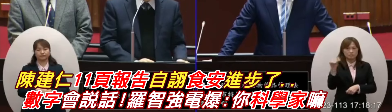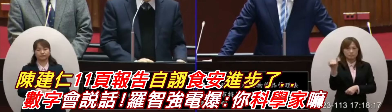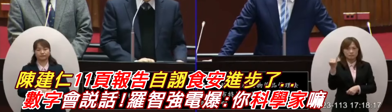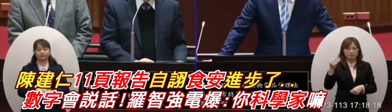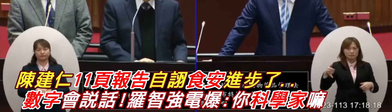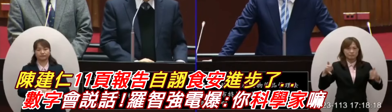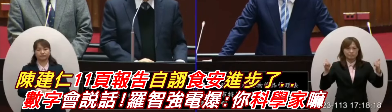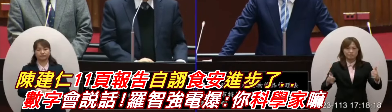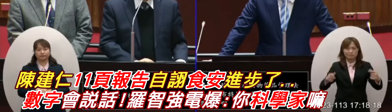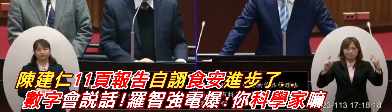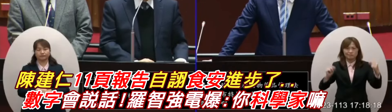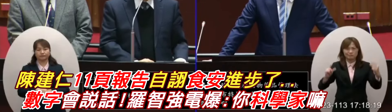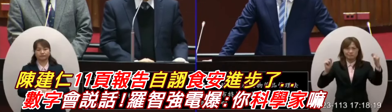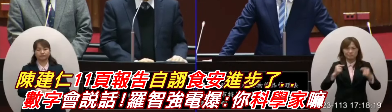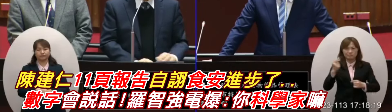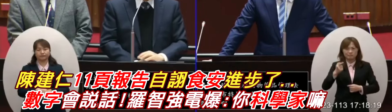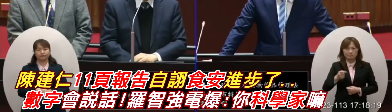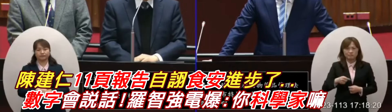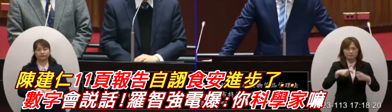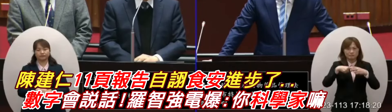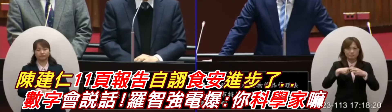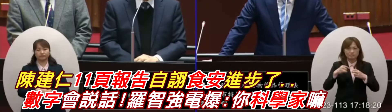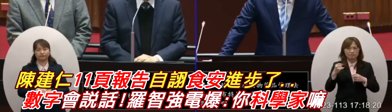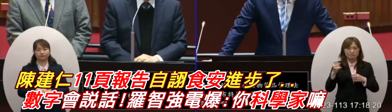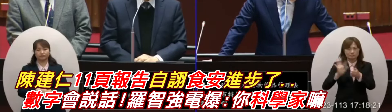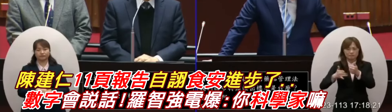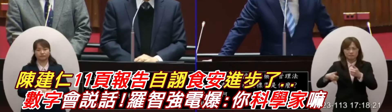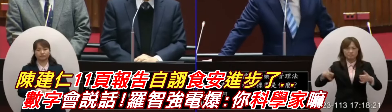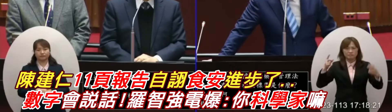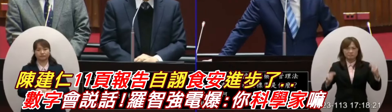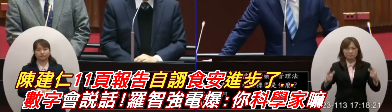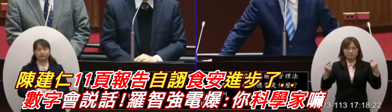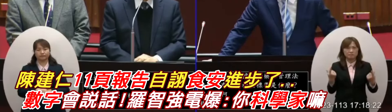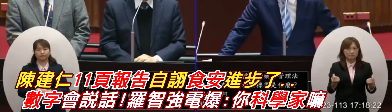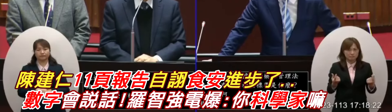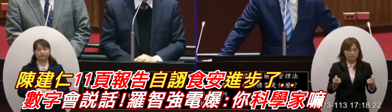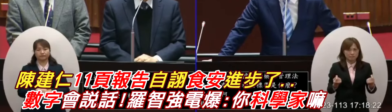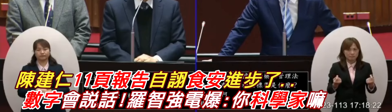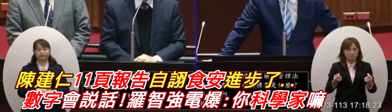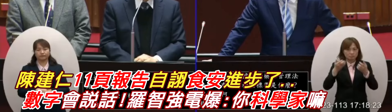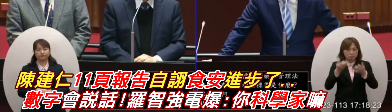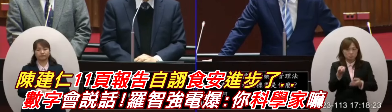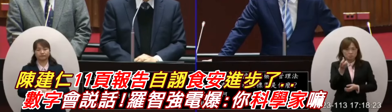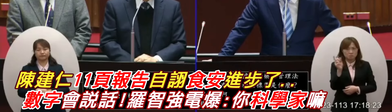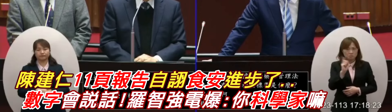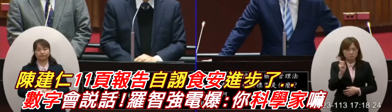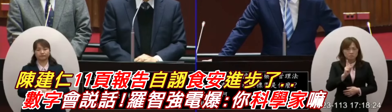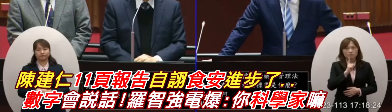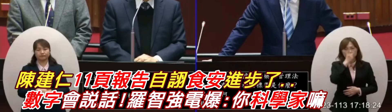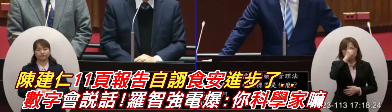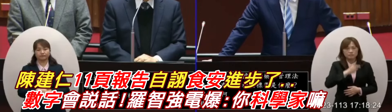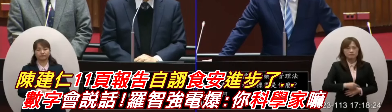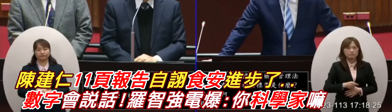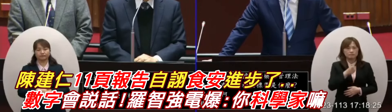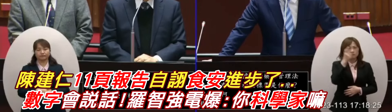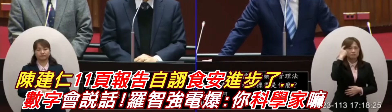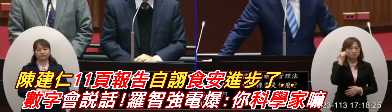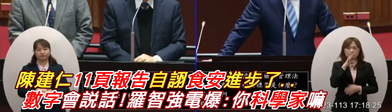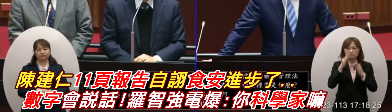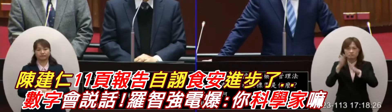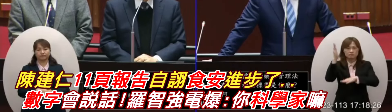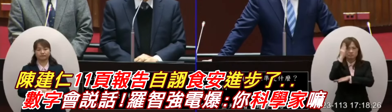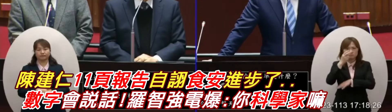闹的交锋，李彦秀很热闹的交锋，重点都是一个，你就认为台中市政府查